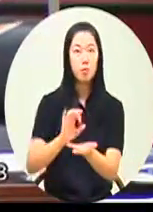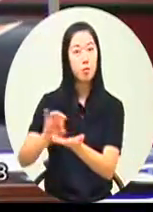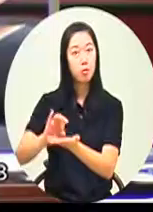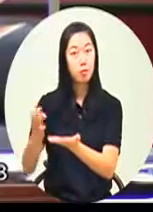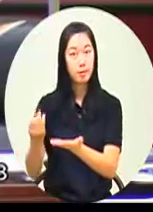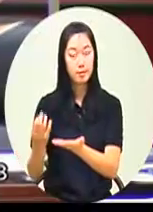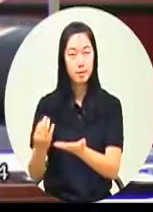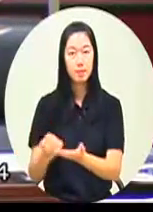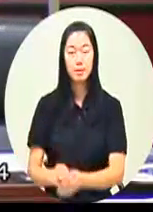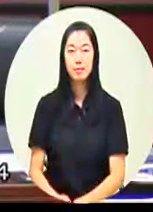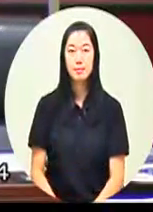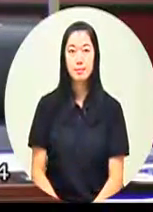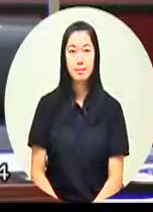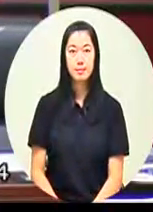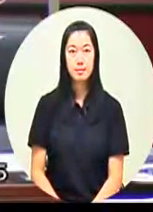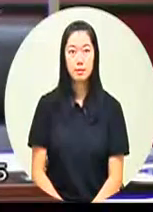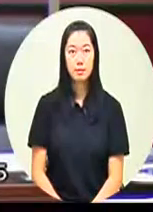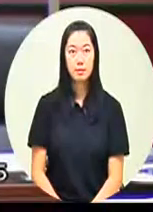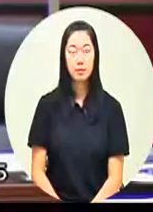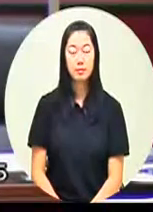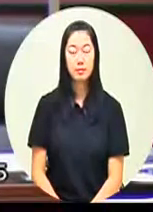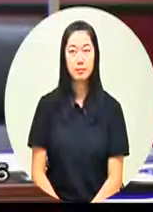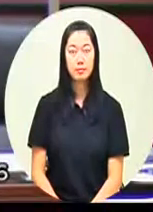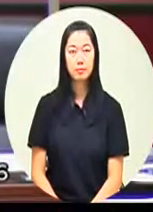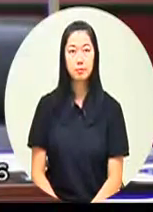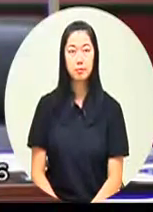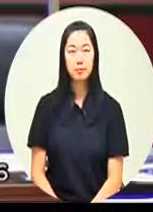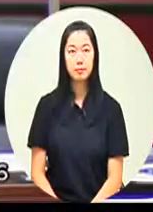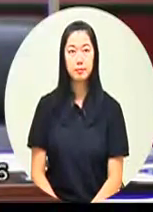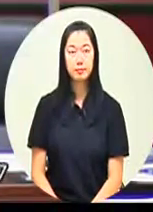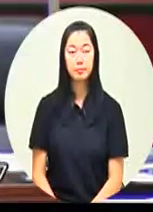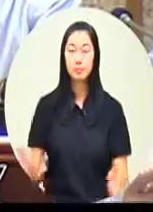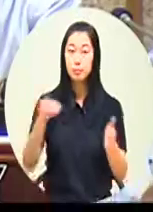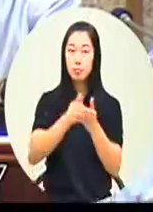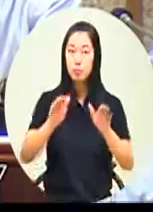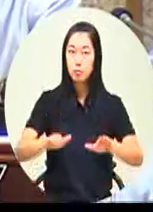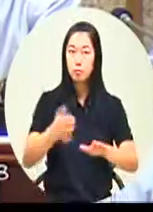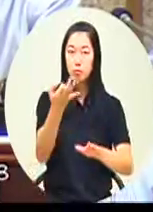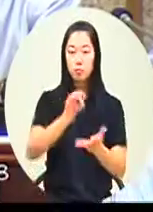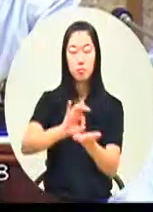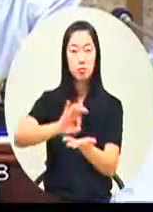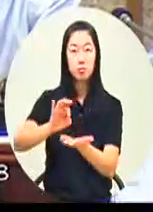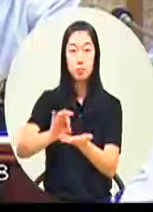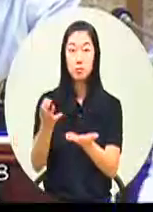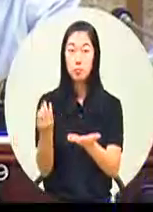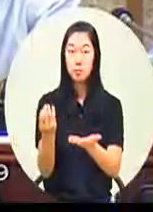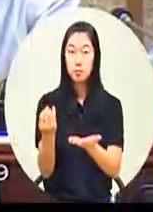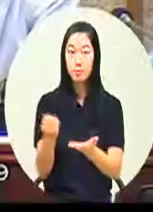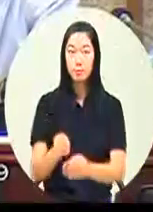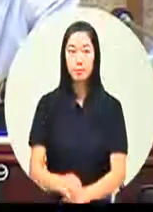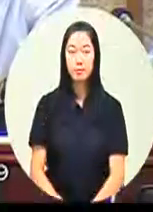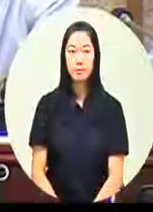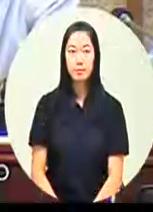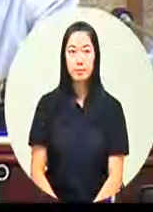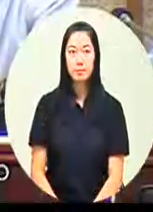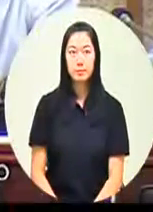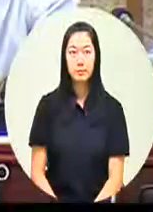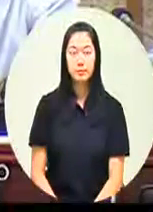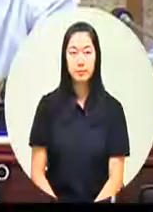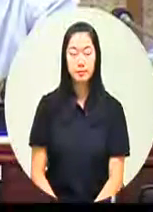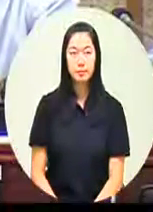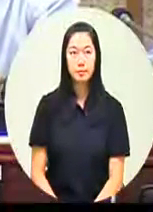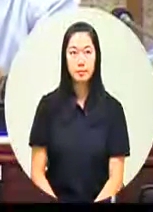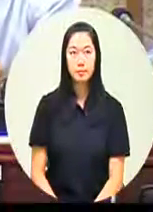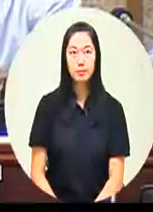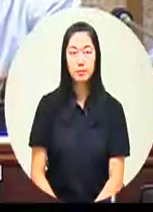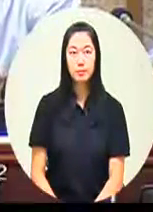请报告一下。 捷运局吴局长，请答复。 到目前为止，支出多少钱？ 刚才主席，刚才 轻